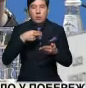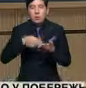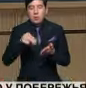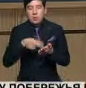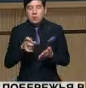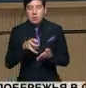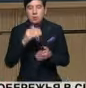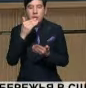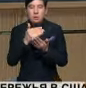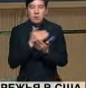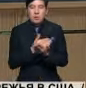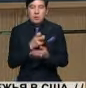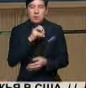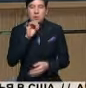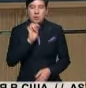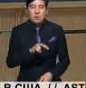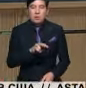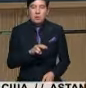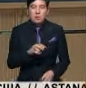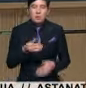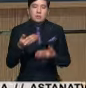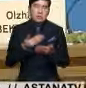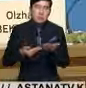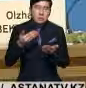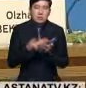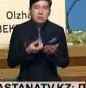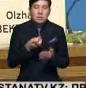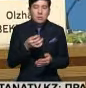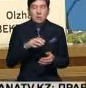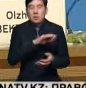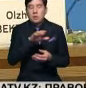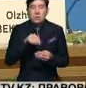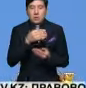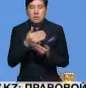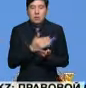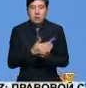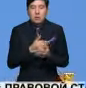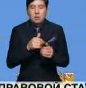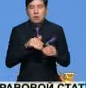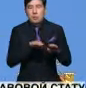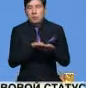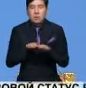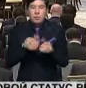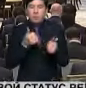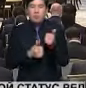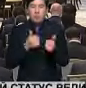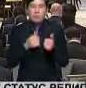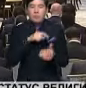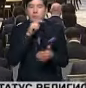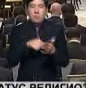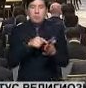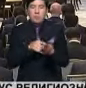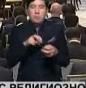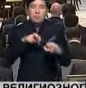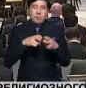и программного обеспечения. Методологический совет при правительстве обеспечит единую интерпретацию всех спорных налогоадминистративных вопросов, включая те